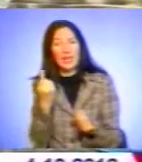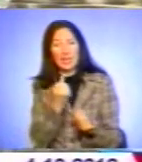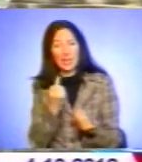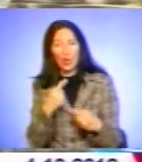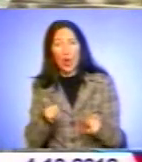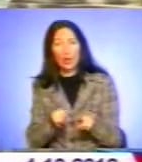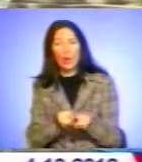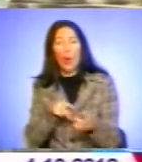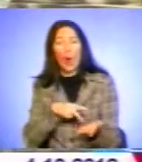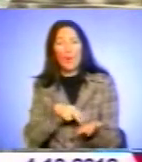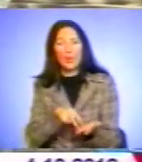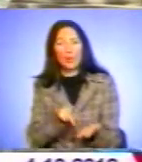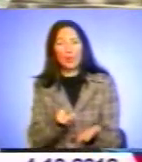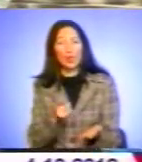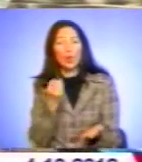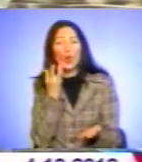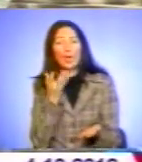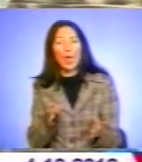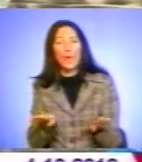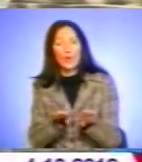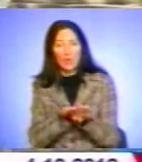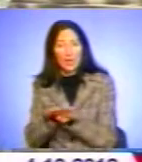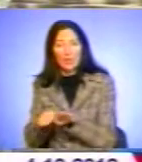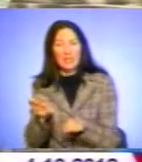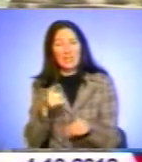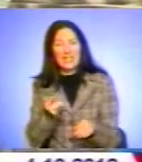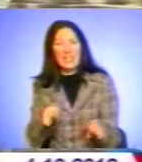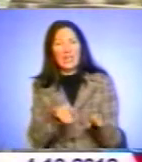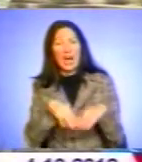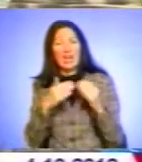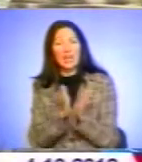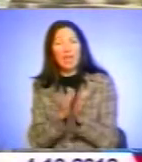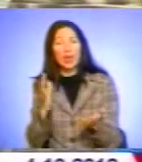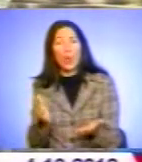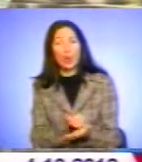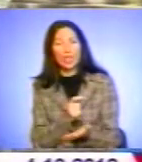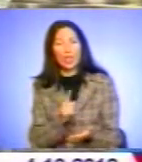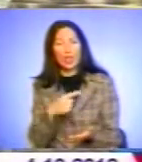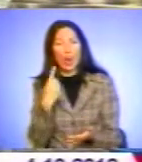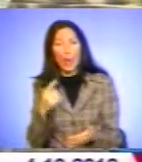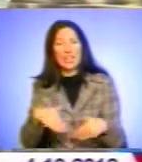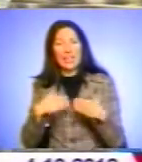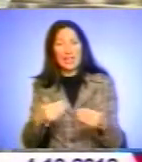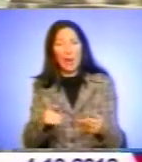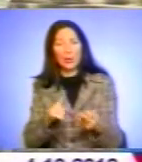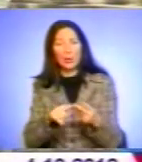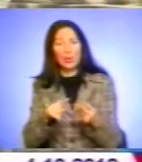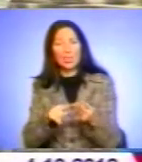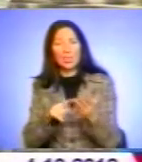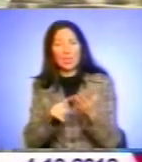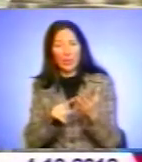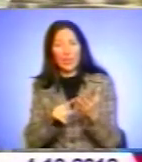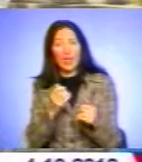такого підходу, тому що якщо порівняти всі їхні разом, то виходить, що перший етап, другий, третій, четвертий